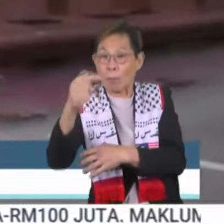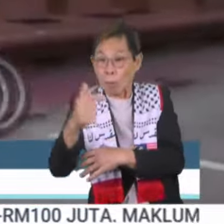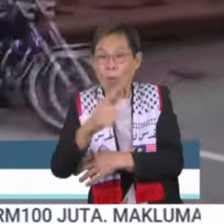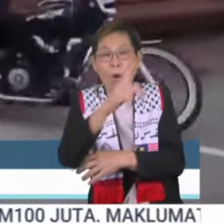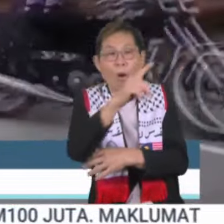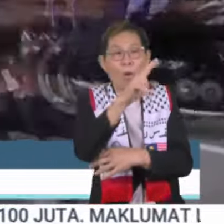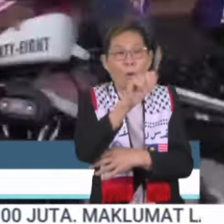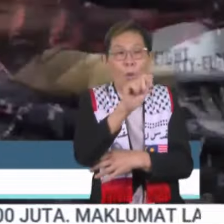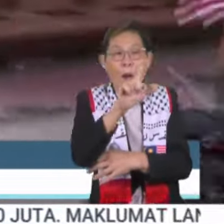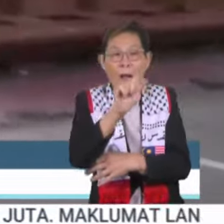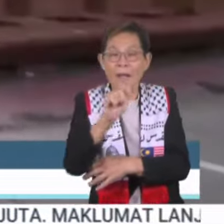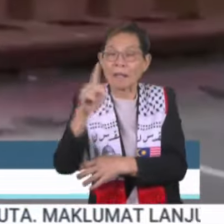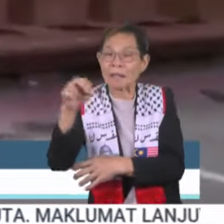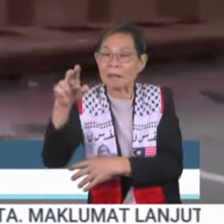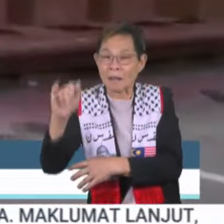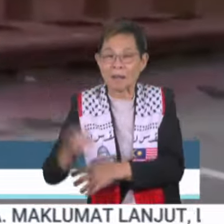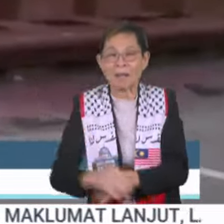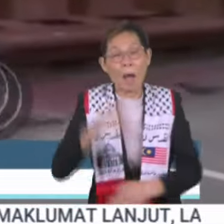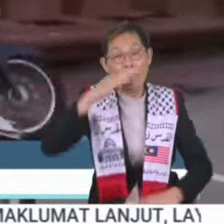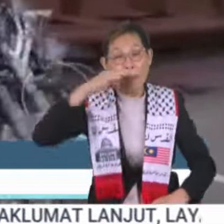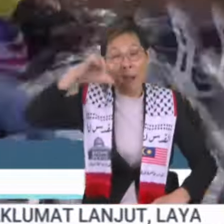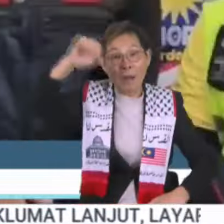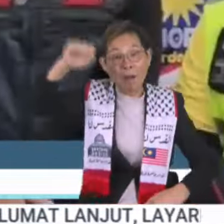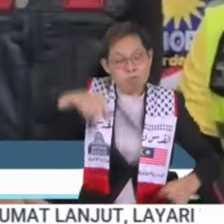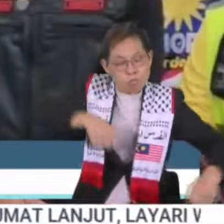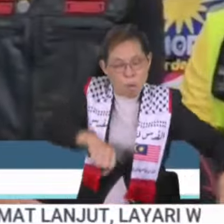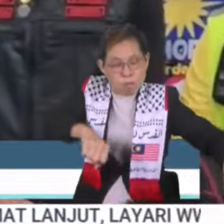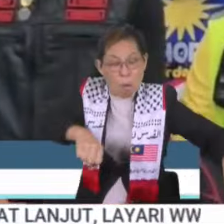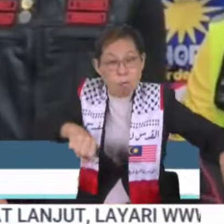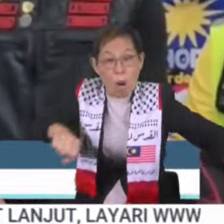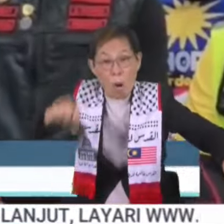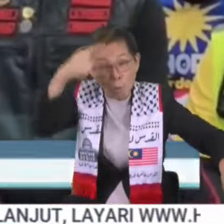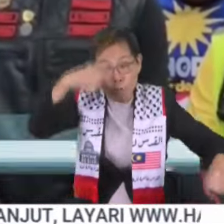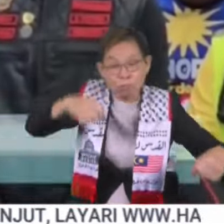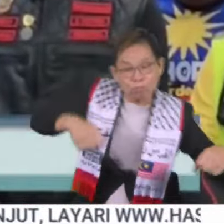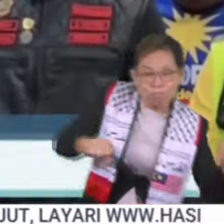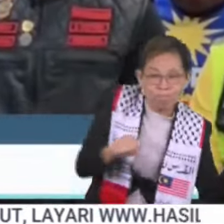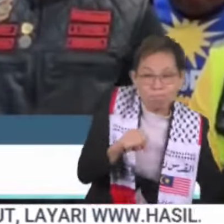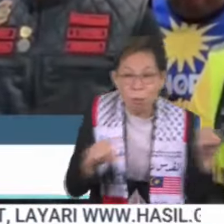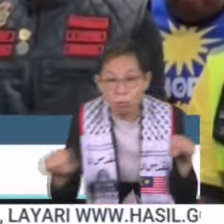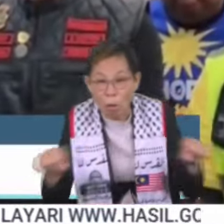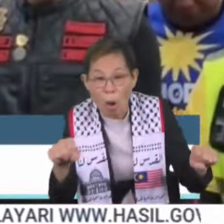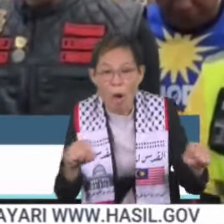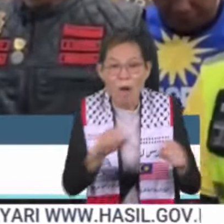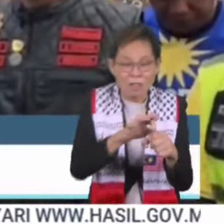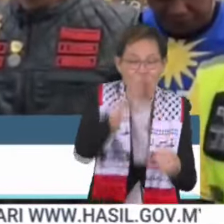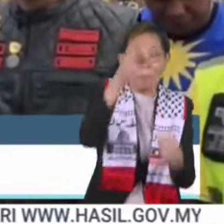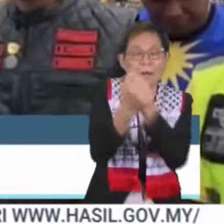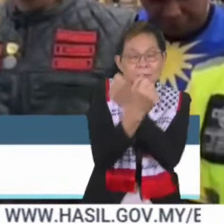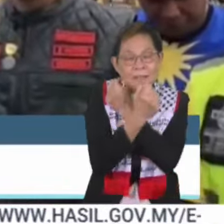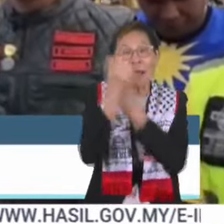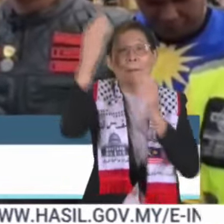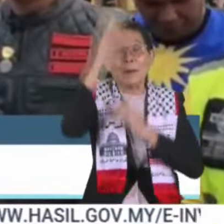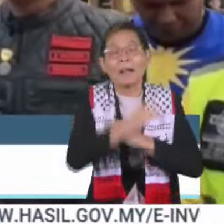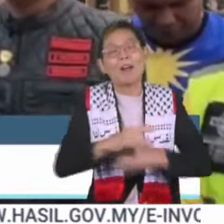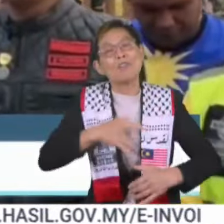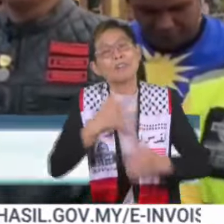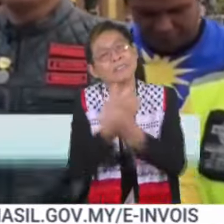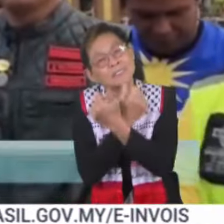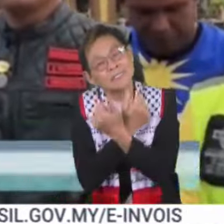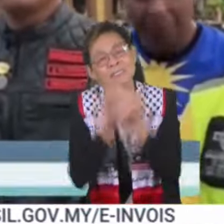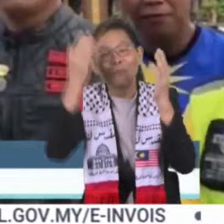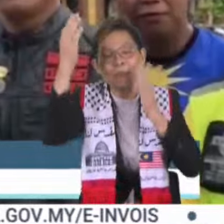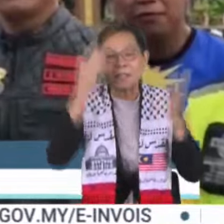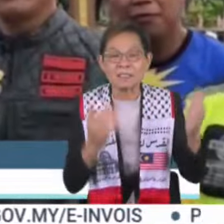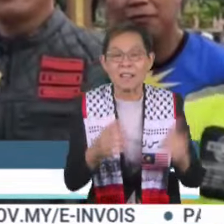buat ride, Merdeka Ride Chopper ni adalah untuk menzahirkan semangat patriotik dan rasa cinta pada negara di kalangan